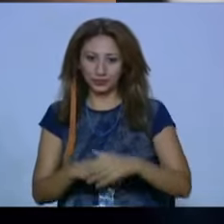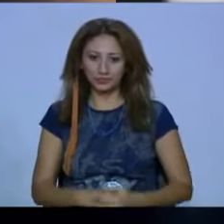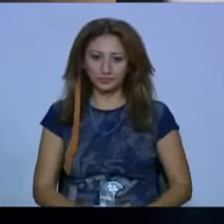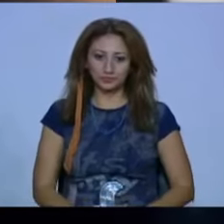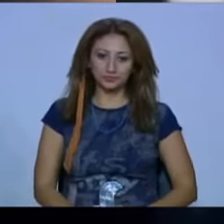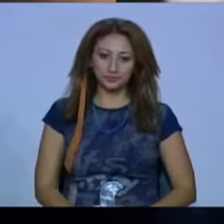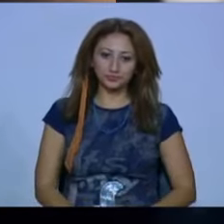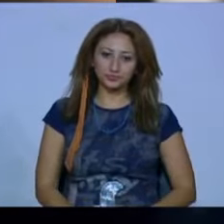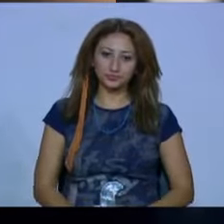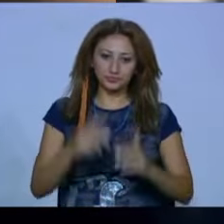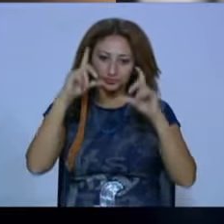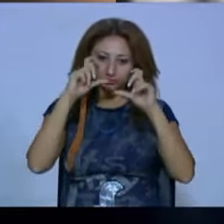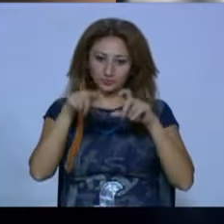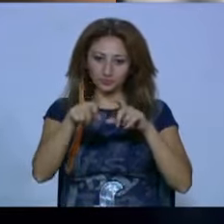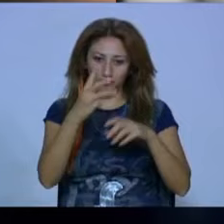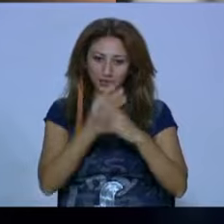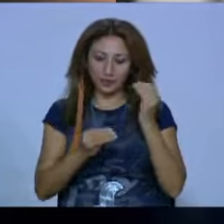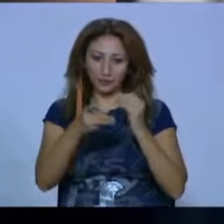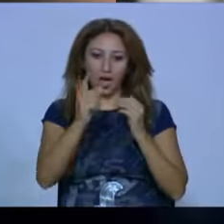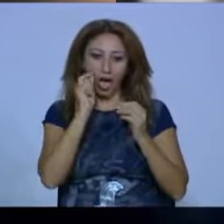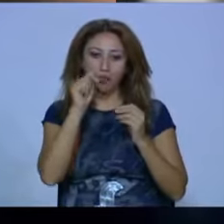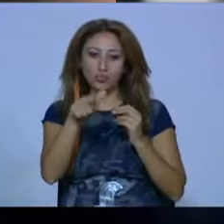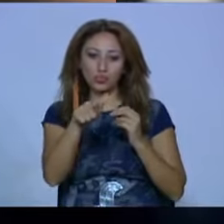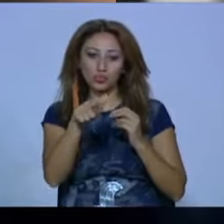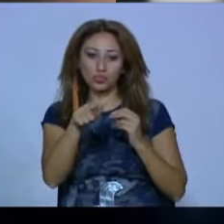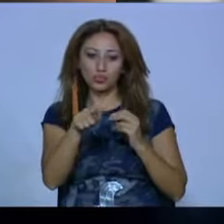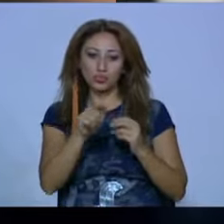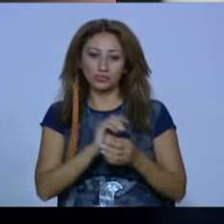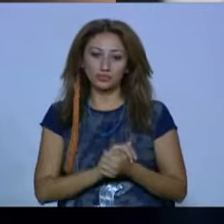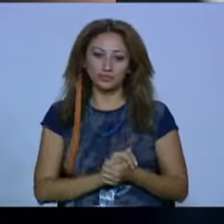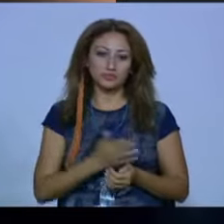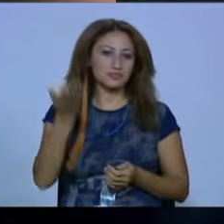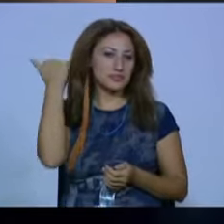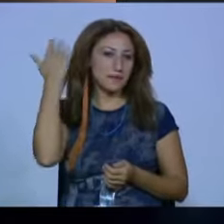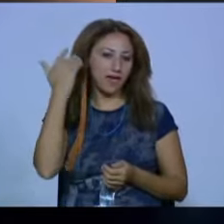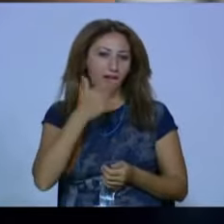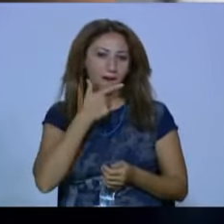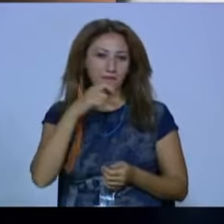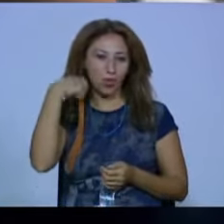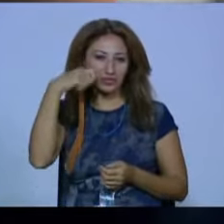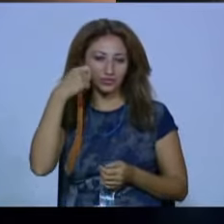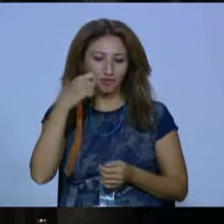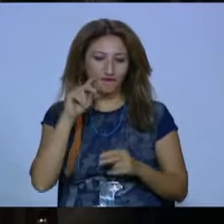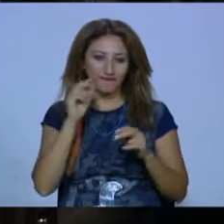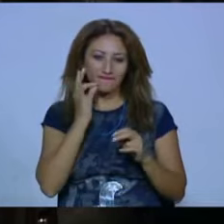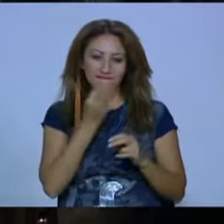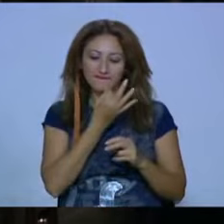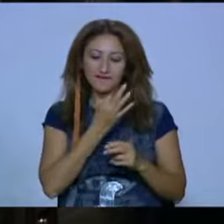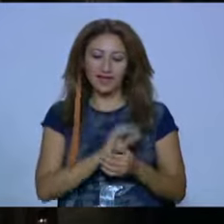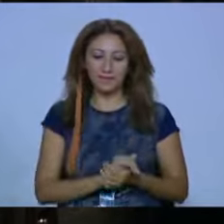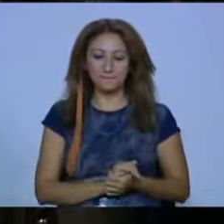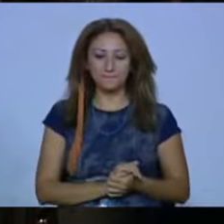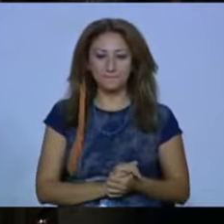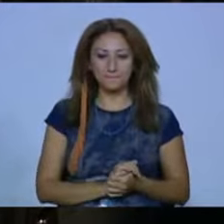حسين في شاهد ما شافش حاجه. وعمل اعمال كتيره جدا افلام ابيض واسود كتير يعني طبعا. فكان علاء